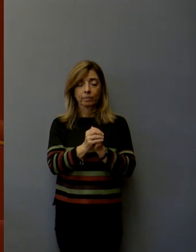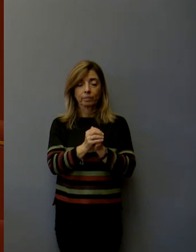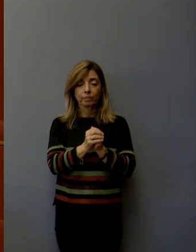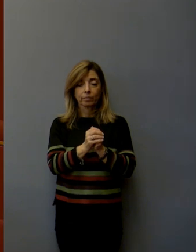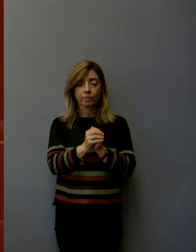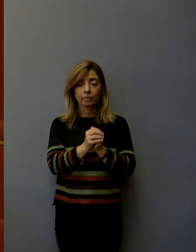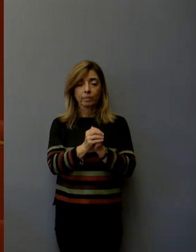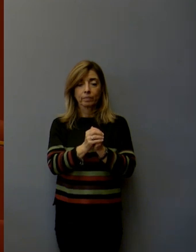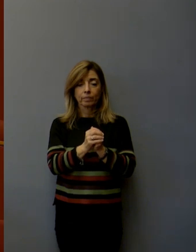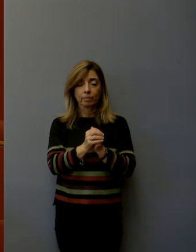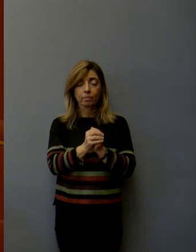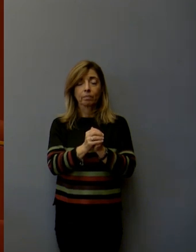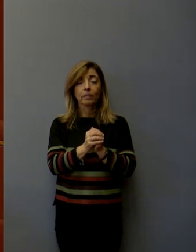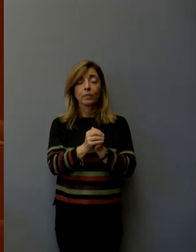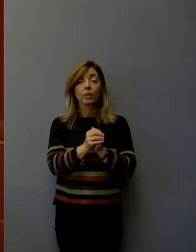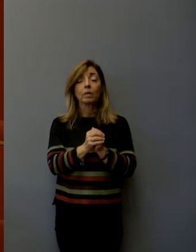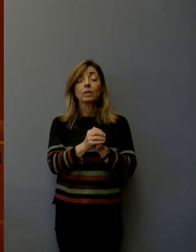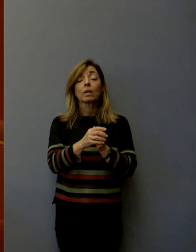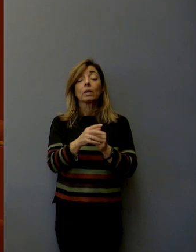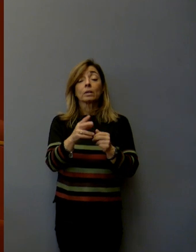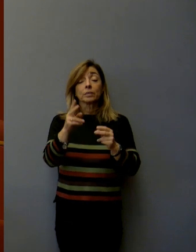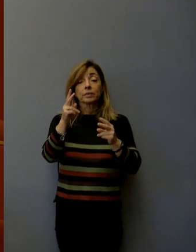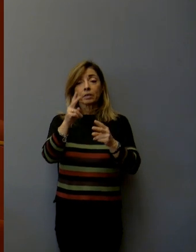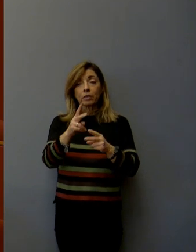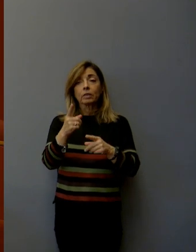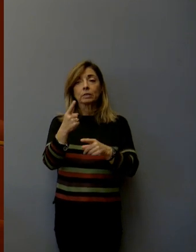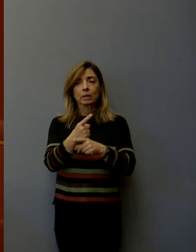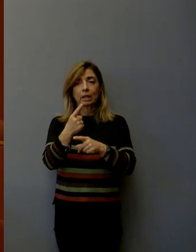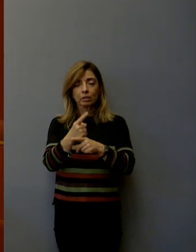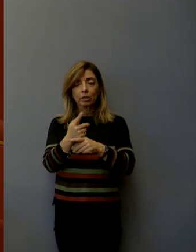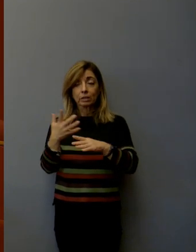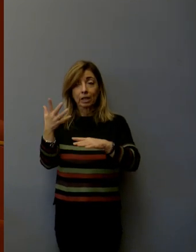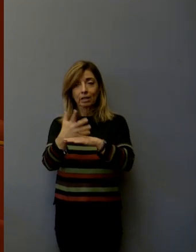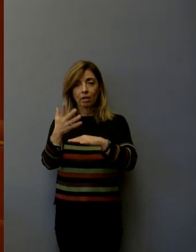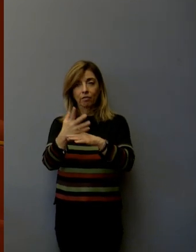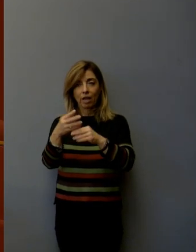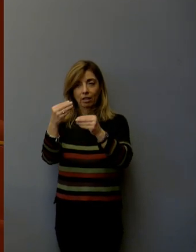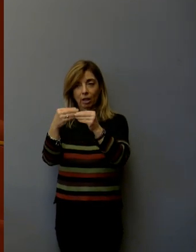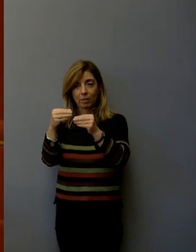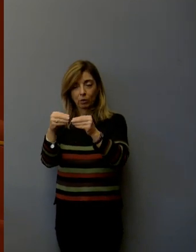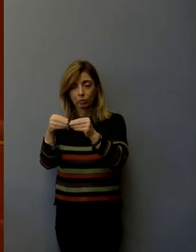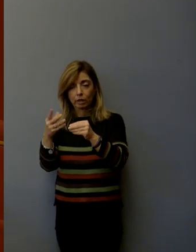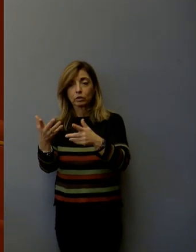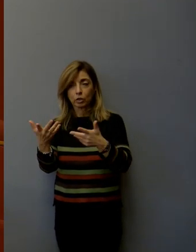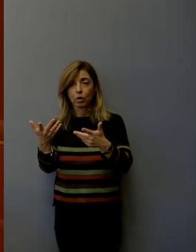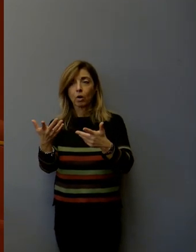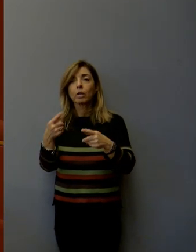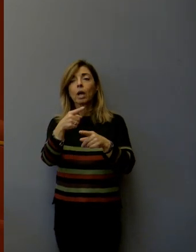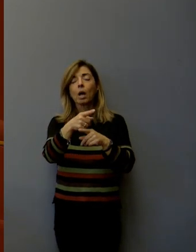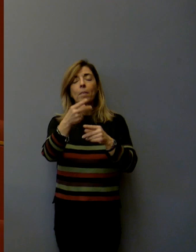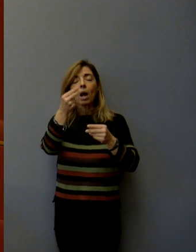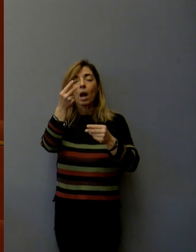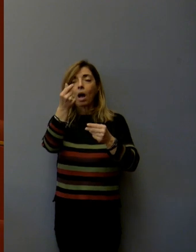produzione necessitano interventi soprattutto meno dappertutto riguardino solamente alcuni dei cimiteri della città